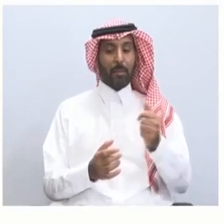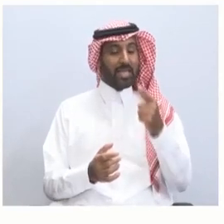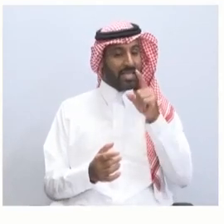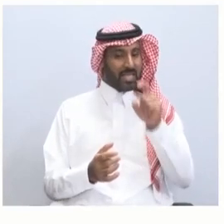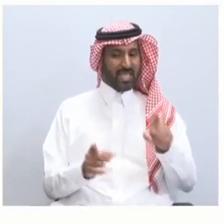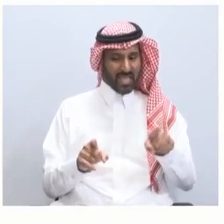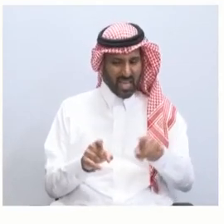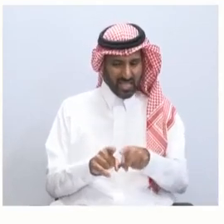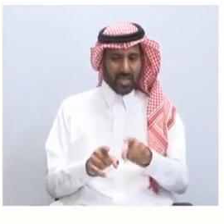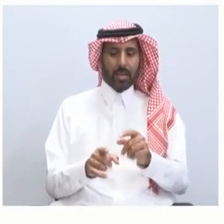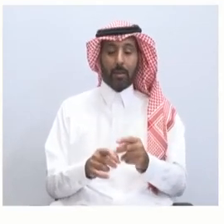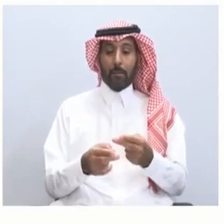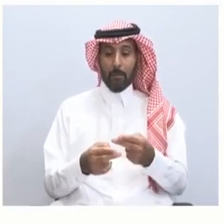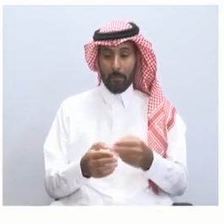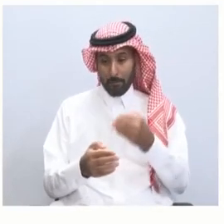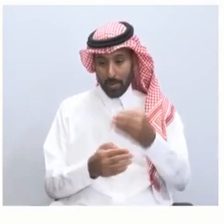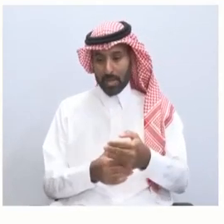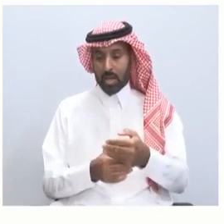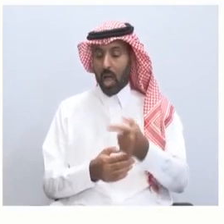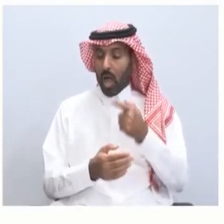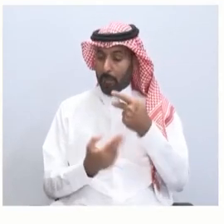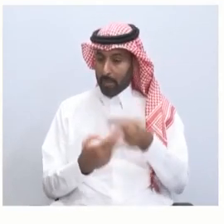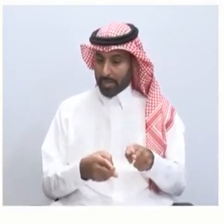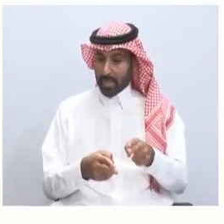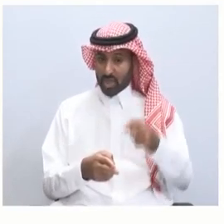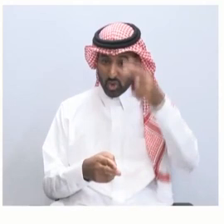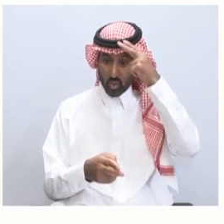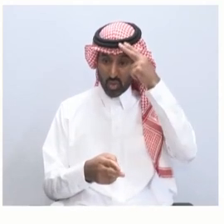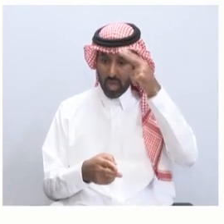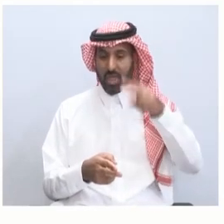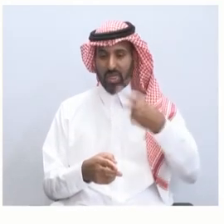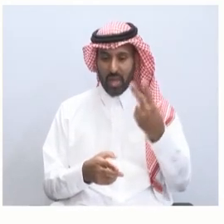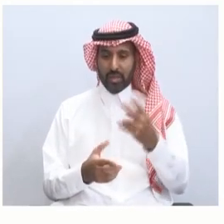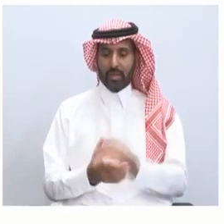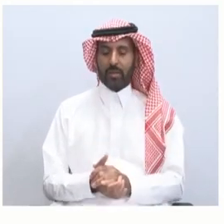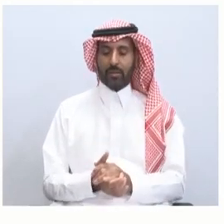سنوات بعدها قامت الدوله السعوديه